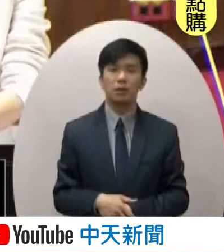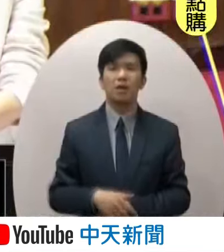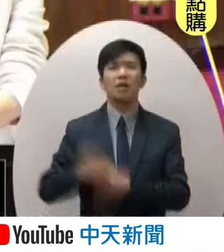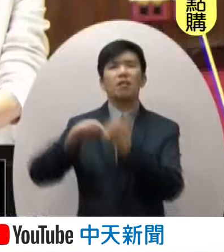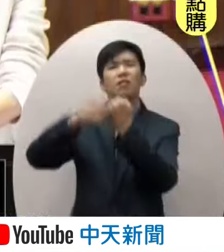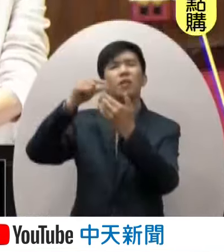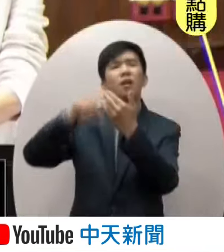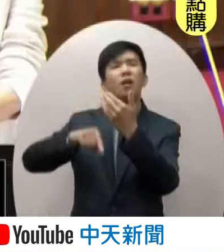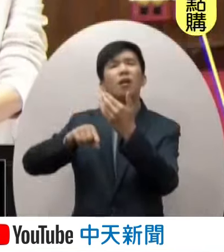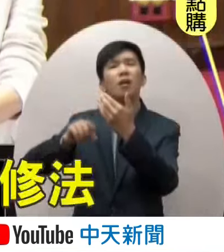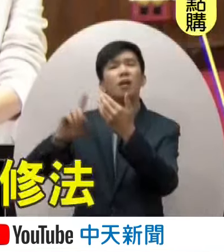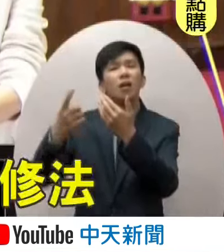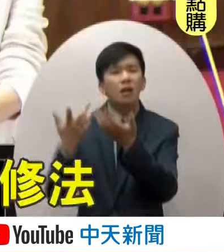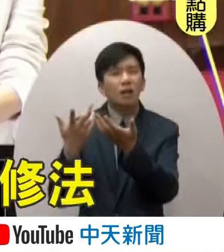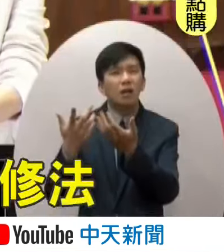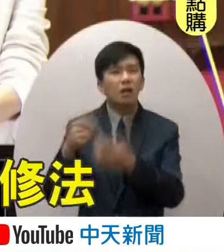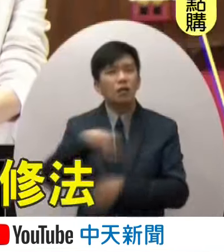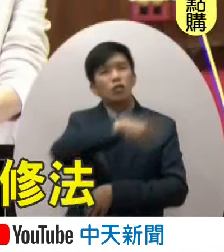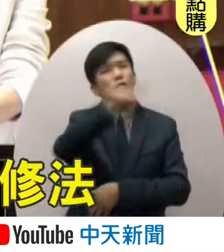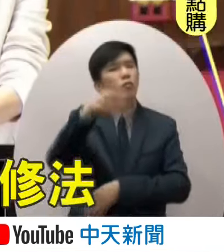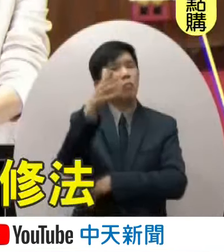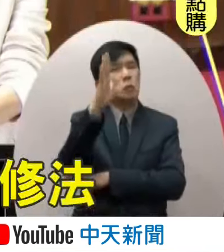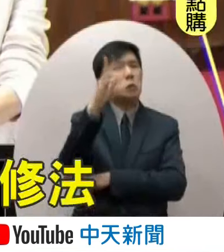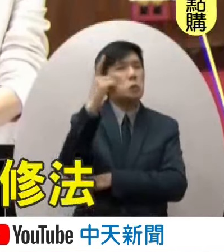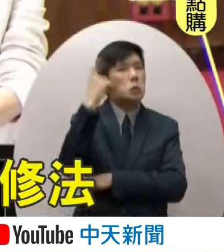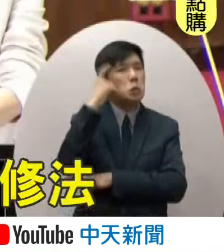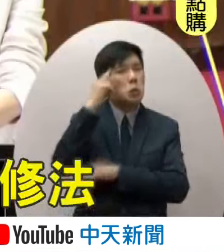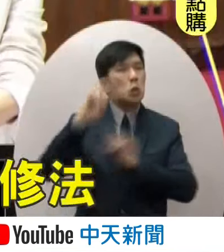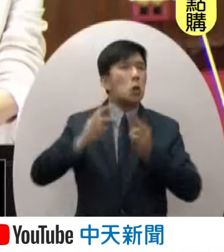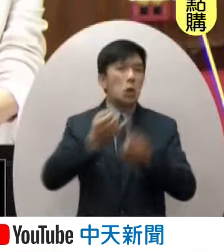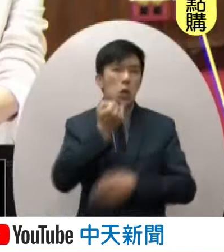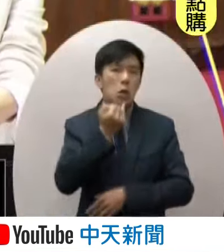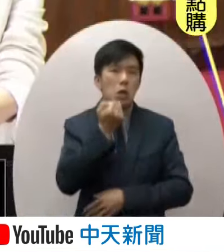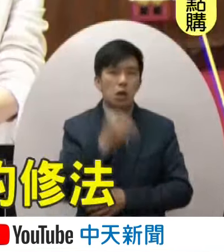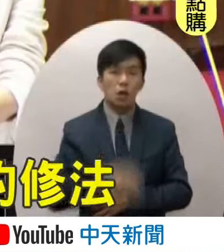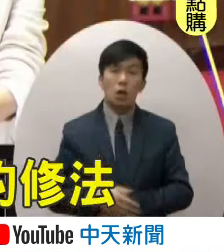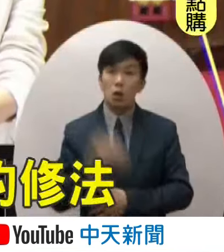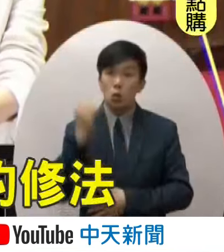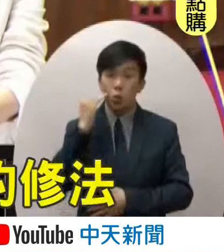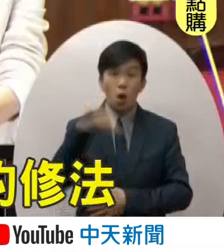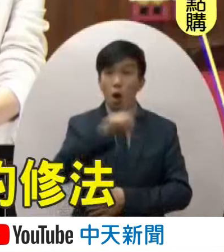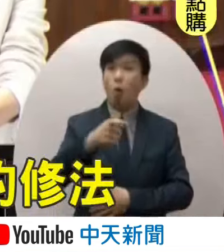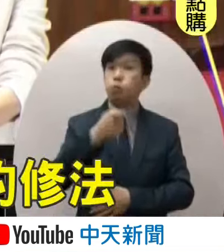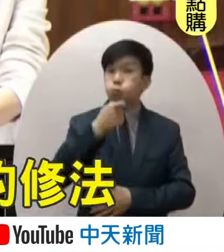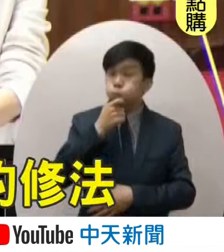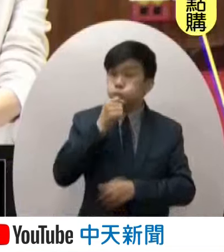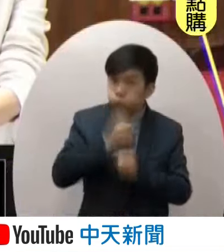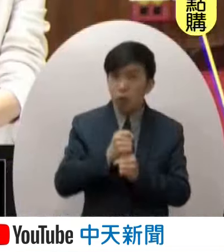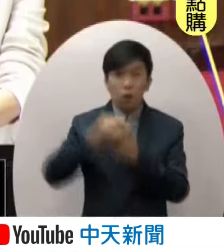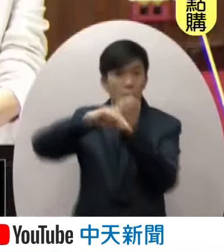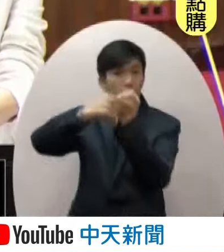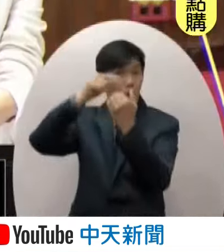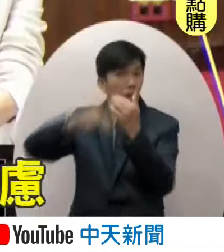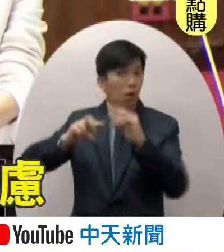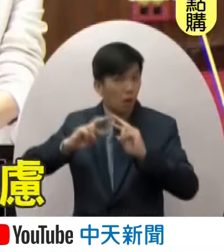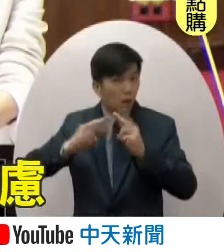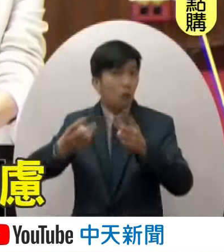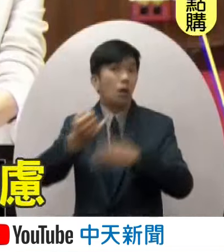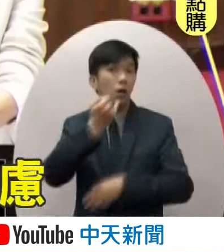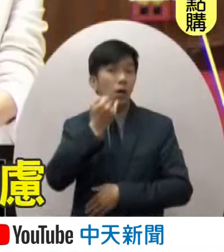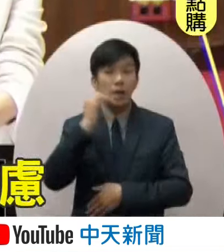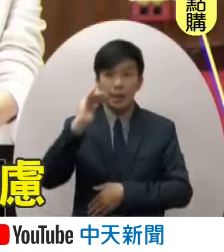是完全掌握在你们也可以来对法那边做修法，你不要告诉我，当你们有心要做这件事情的修法是可以来进行。我只说你